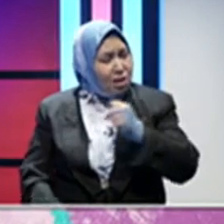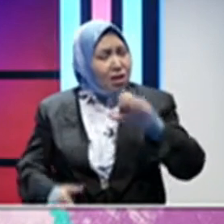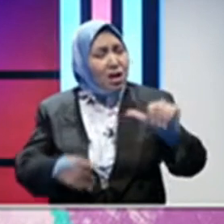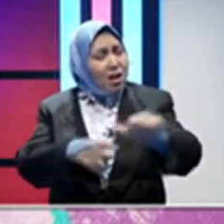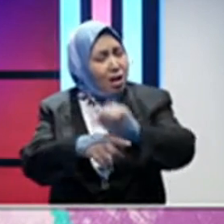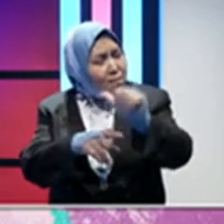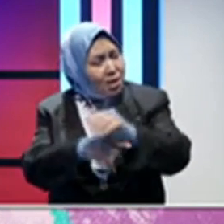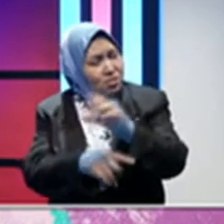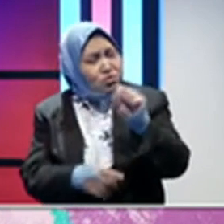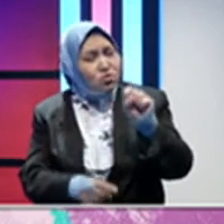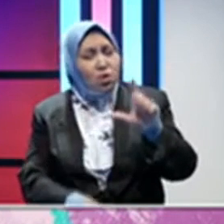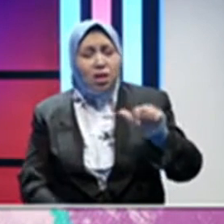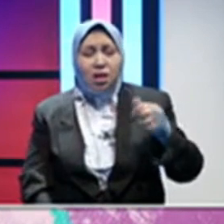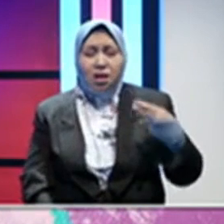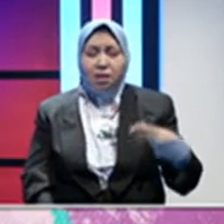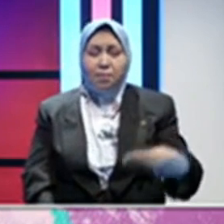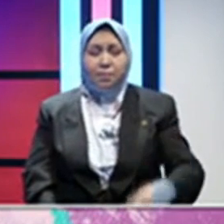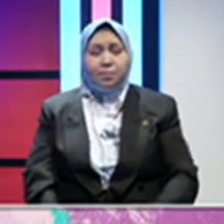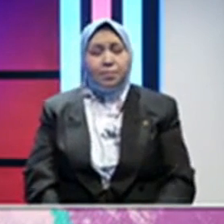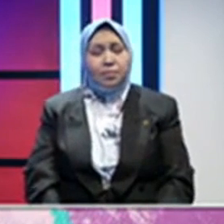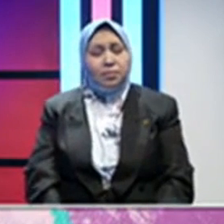صالحا